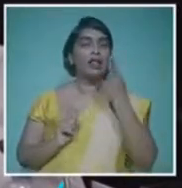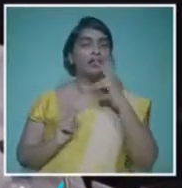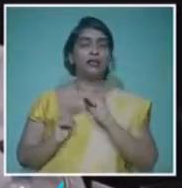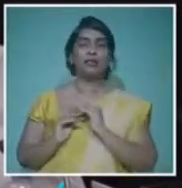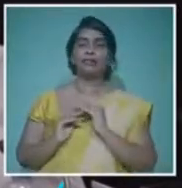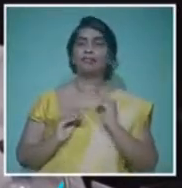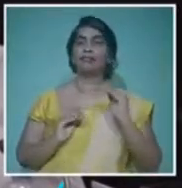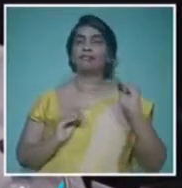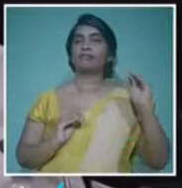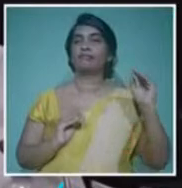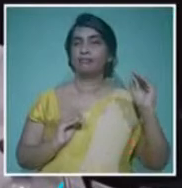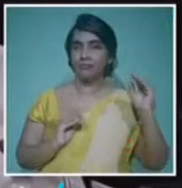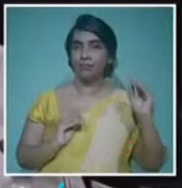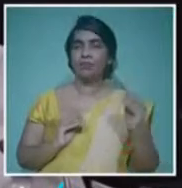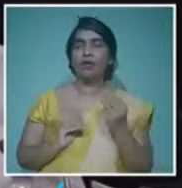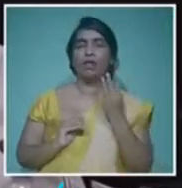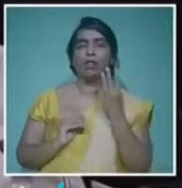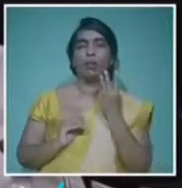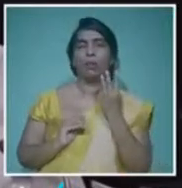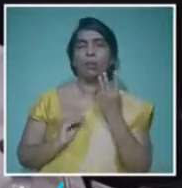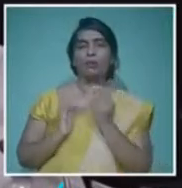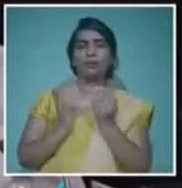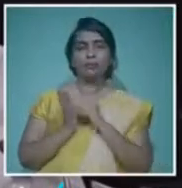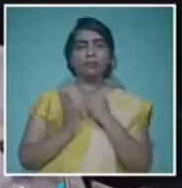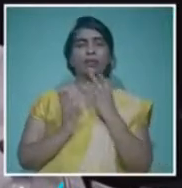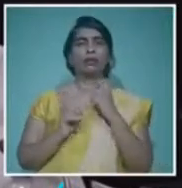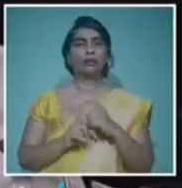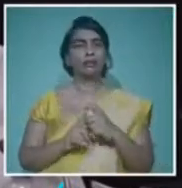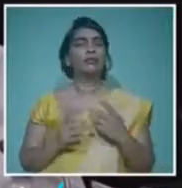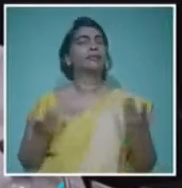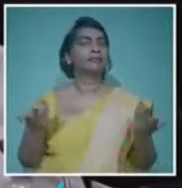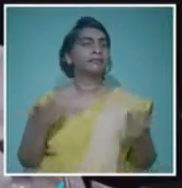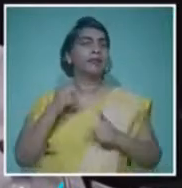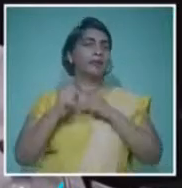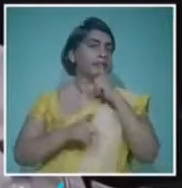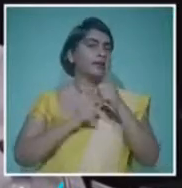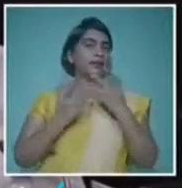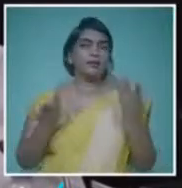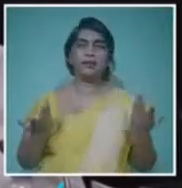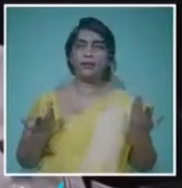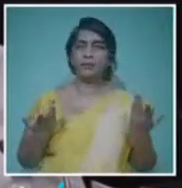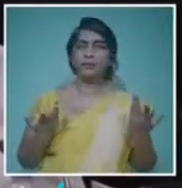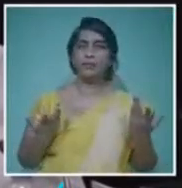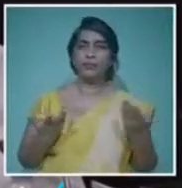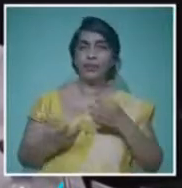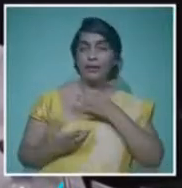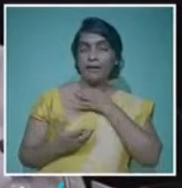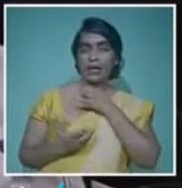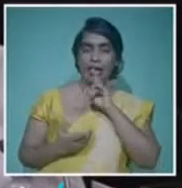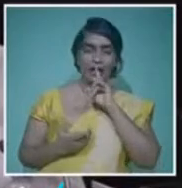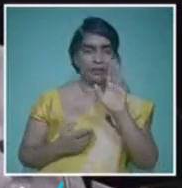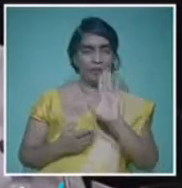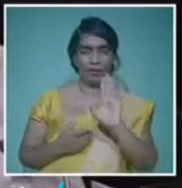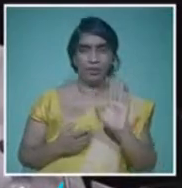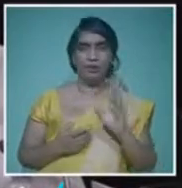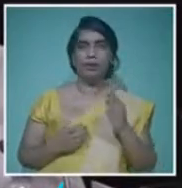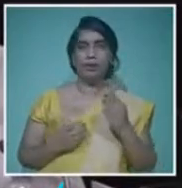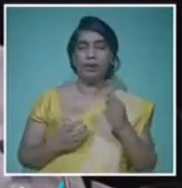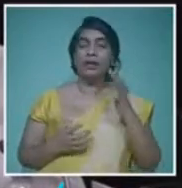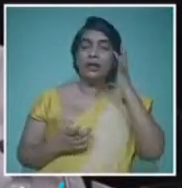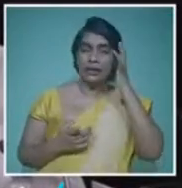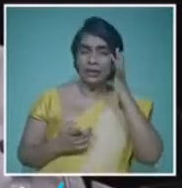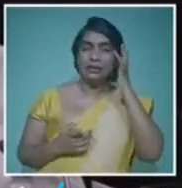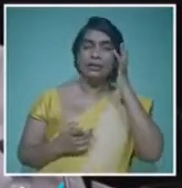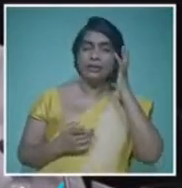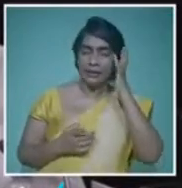තමයි අපි ඉහළට ගිහිල්ලා තියෙන්නේ තුන් වතාවයි මොකද්ද මේ අපි කතා කරන්නේ මම මේ විහිළුවක් කියන්න කැමති නැහැ සිහිනයක්